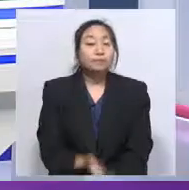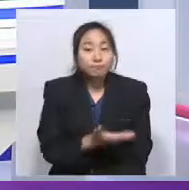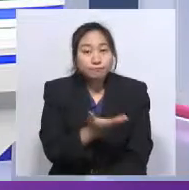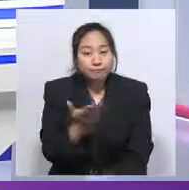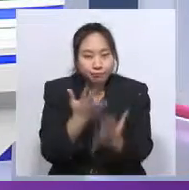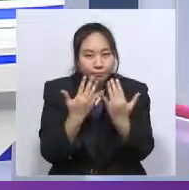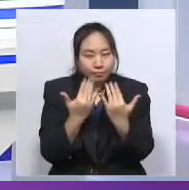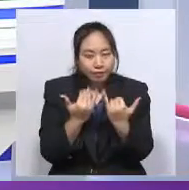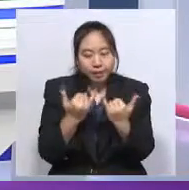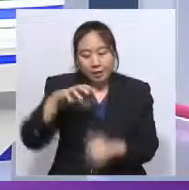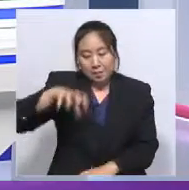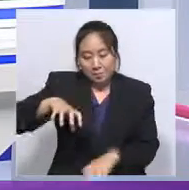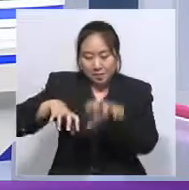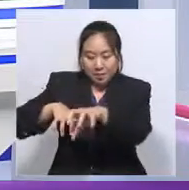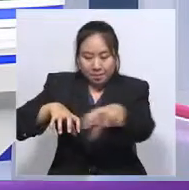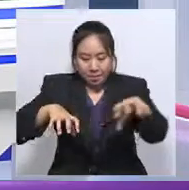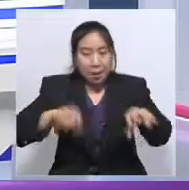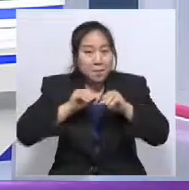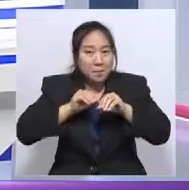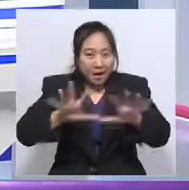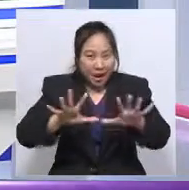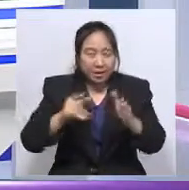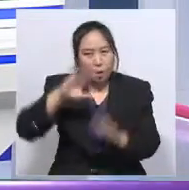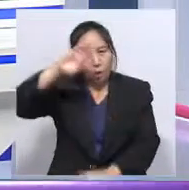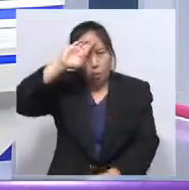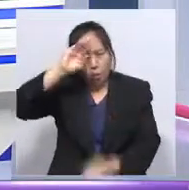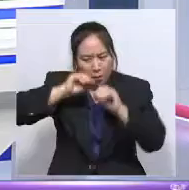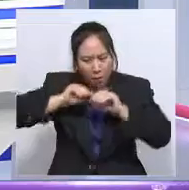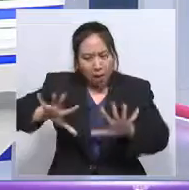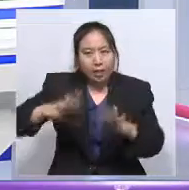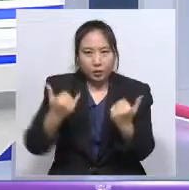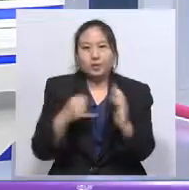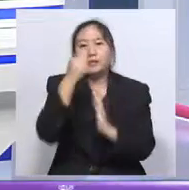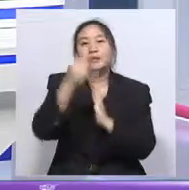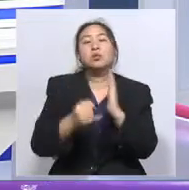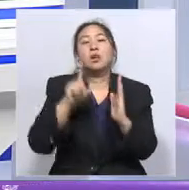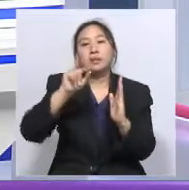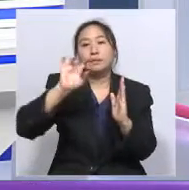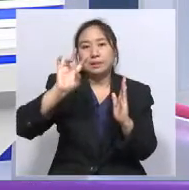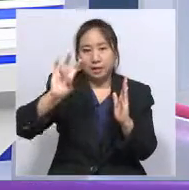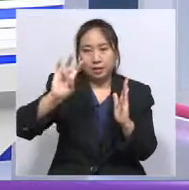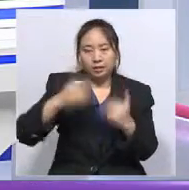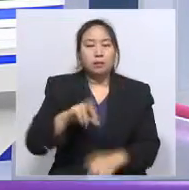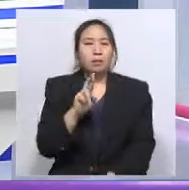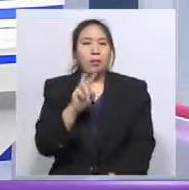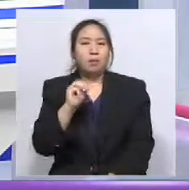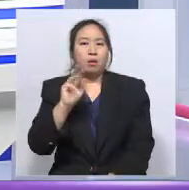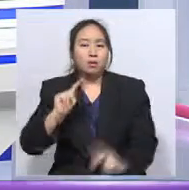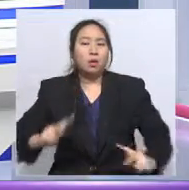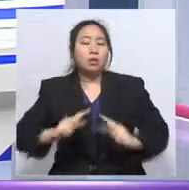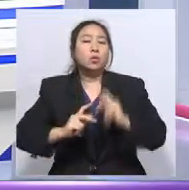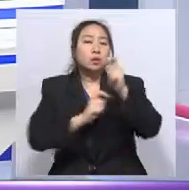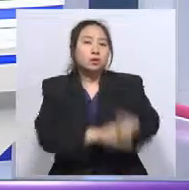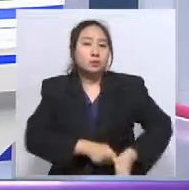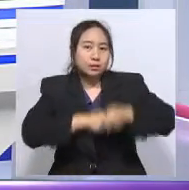คุณผู้ชมคะส่วนพื้นที่ประกาศเขตโรคระบาดชั่วคราวตอนนี้ก็มีอยู่ที่27จังหวัดแล้วนะคะโดยรัฐมนตรีว่าการกระทรวงเกษ